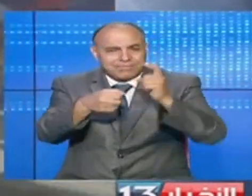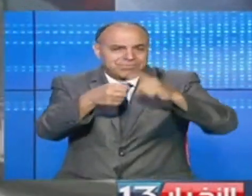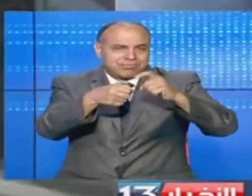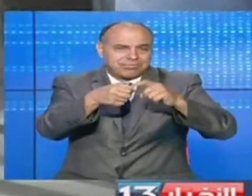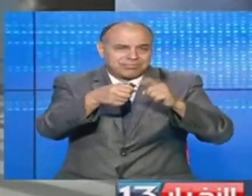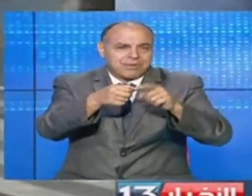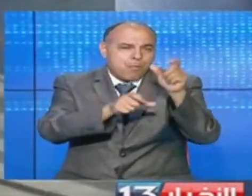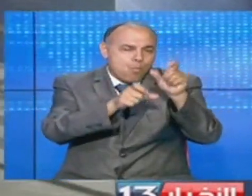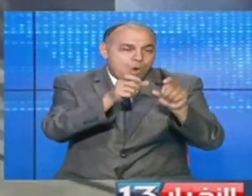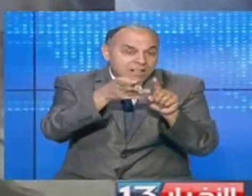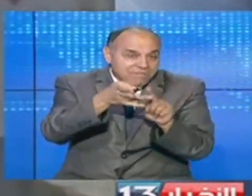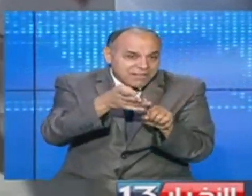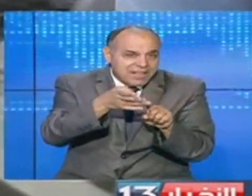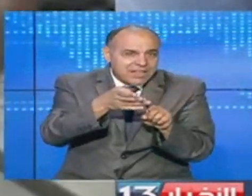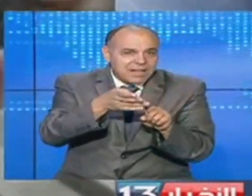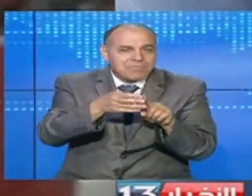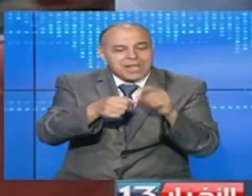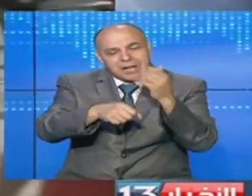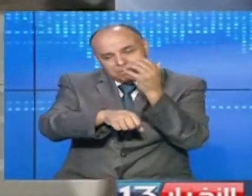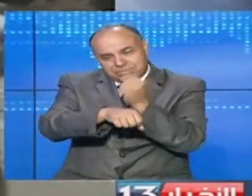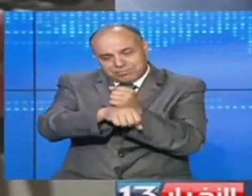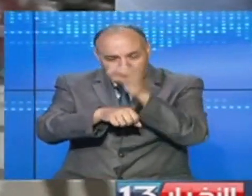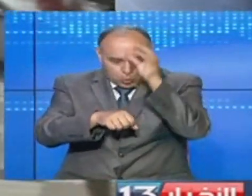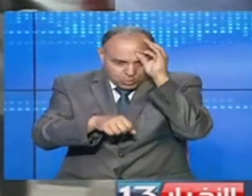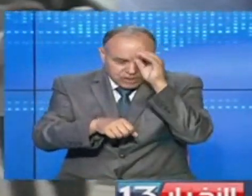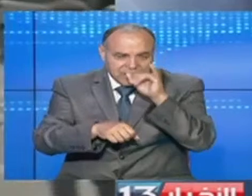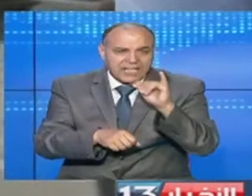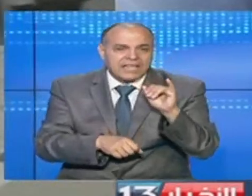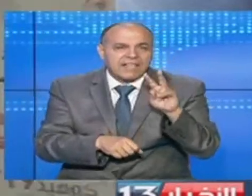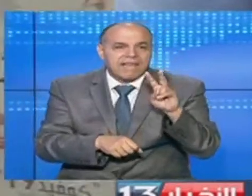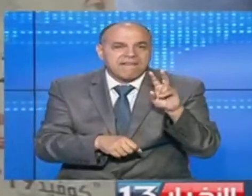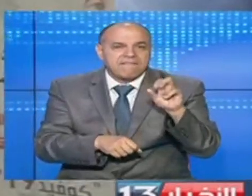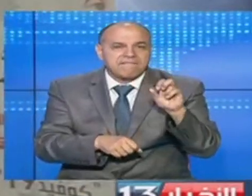الف مواطنين بمنظومه التلقيح الوطنيه